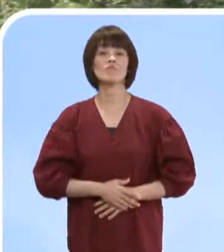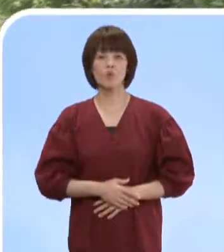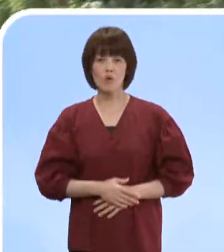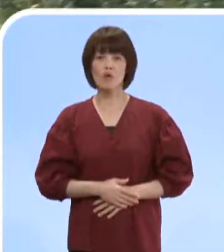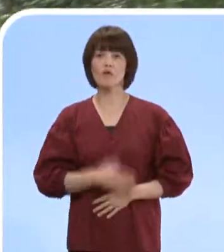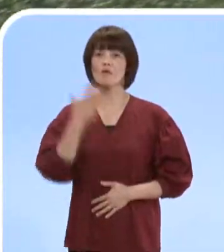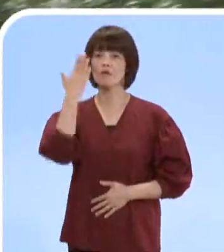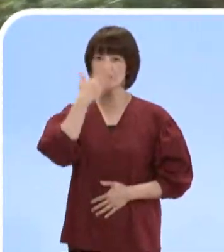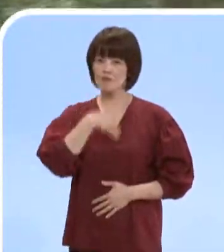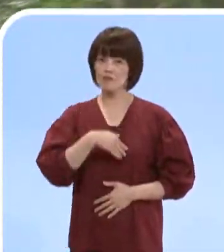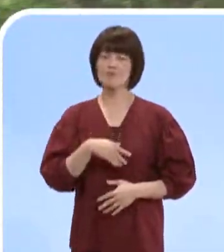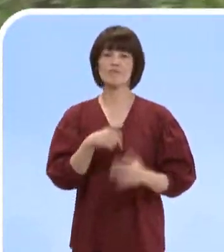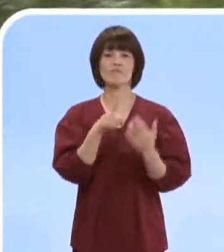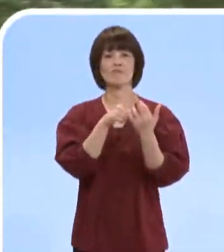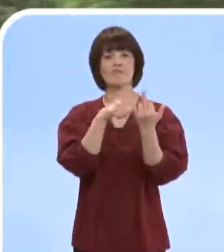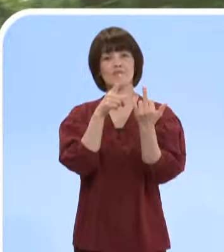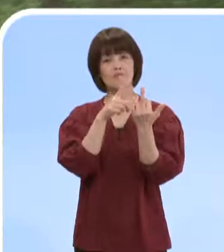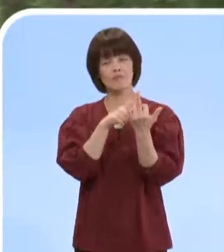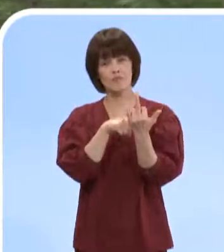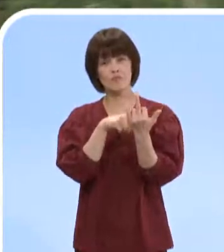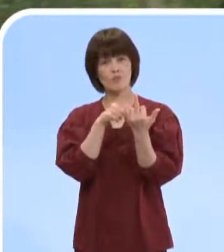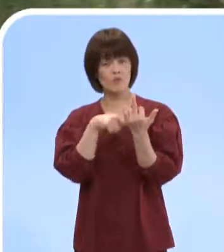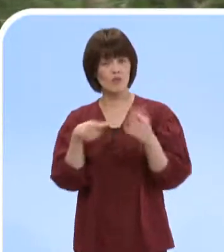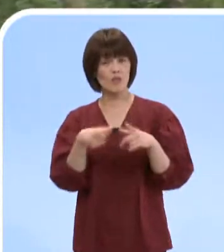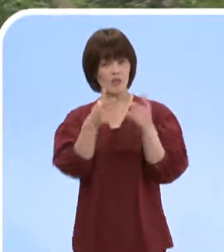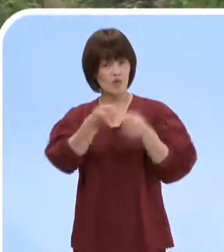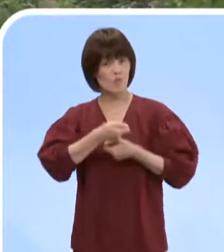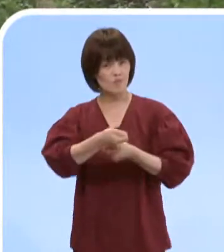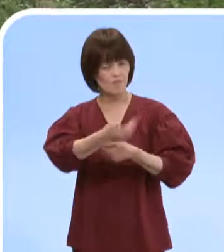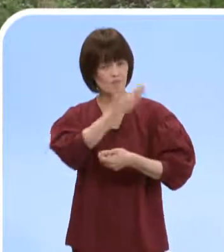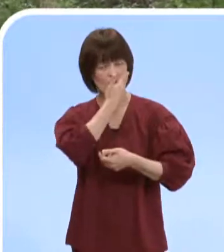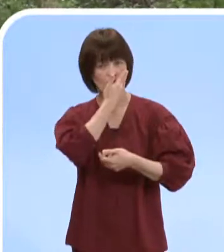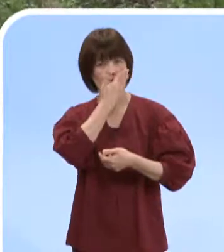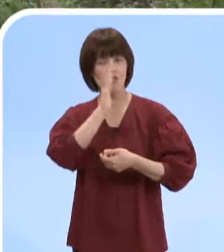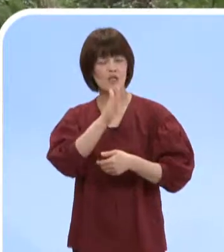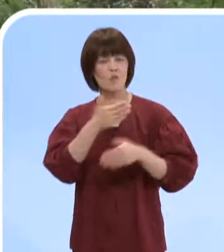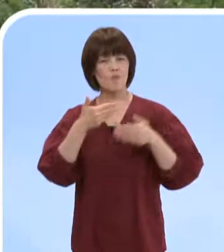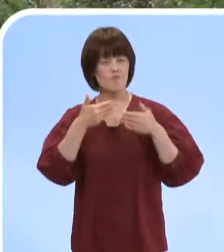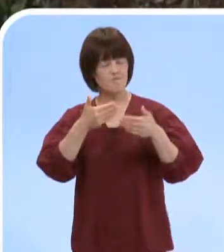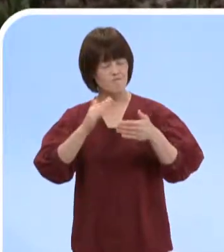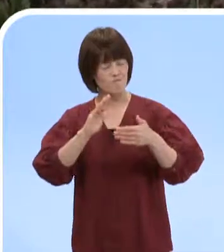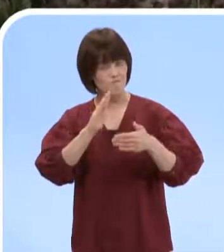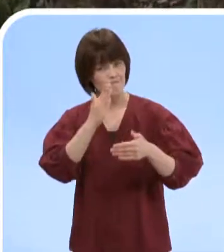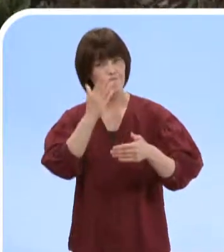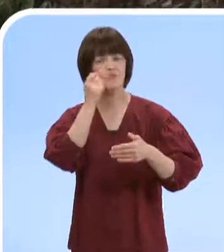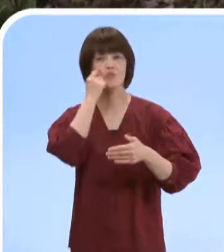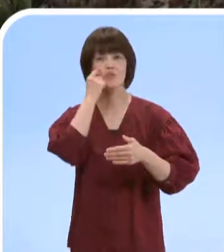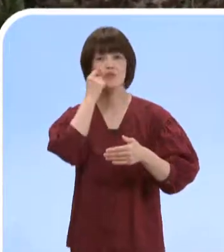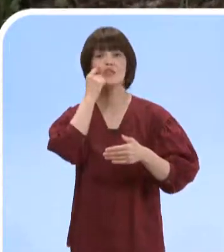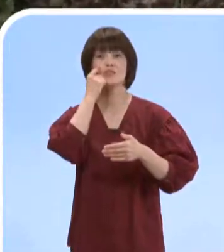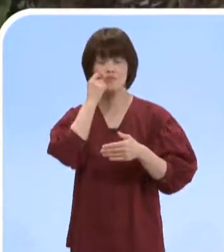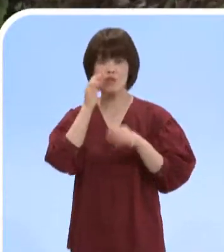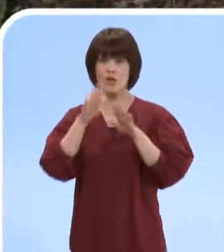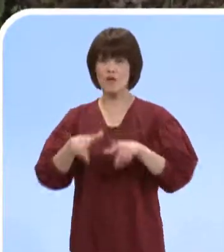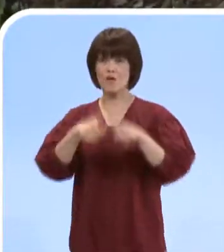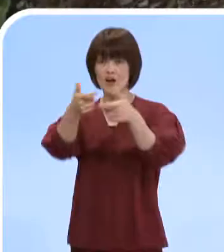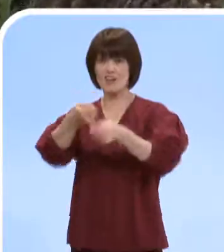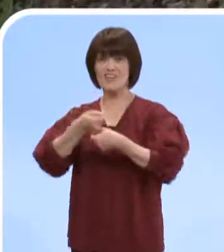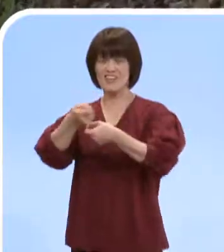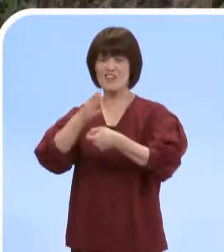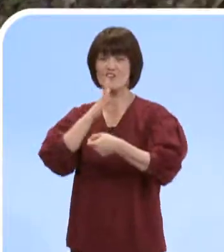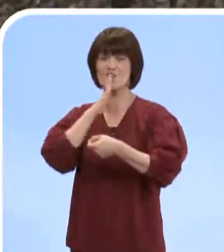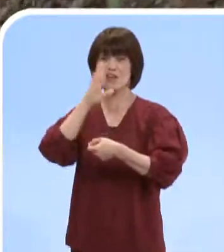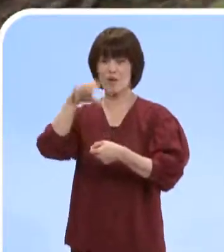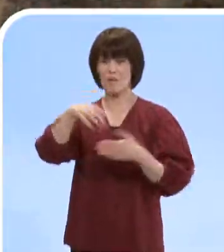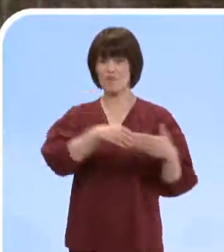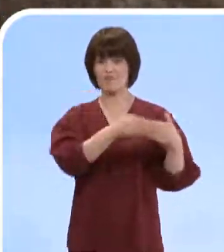な間伐ですが実際はなかなか進んでいないそうなんです。そんな中、間伐をしている現場へ連れて行って